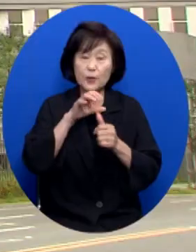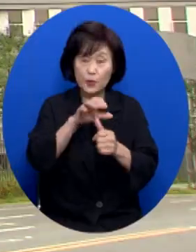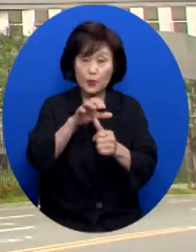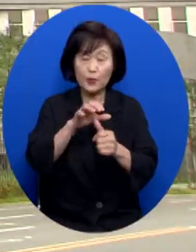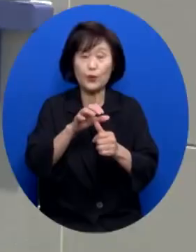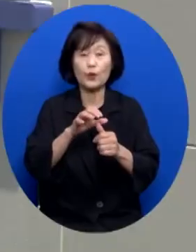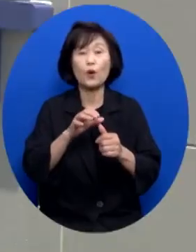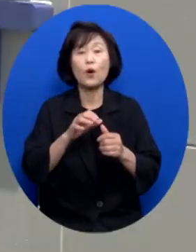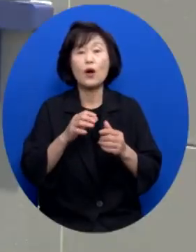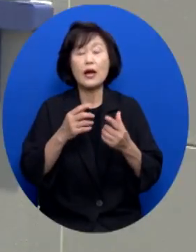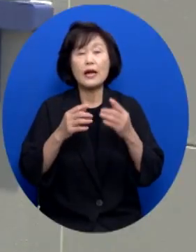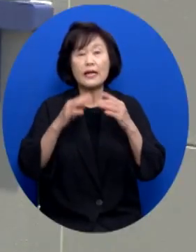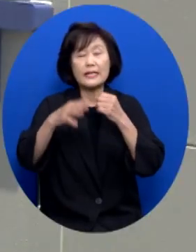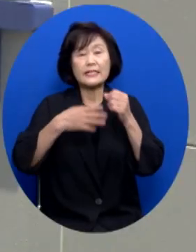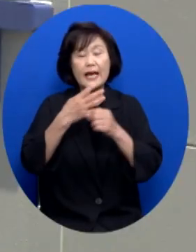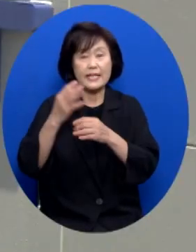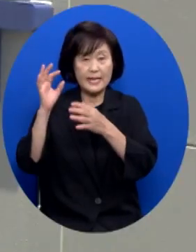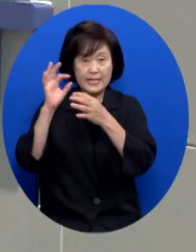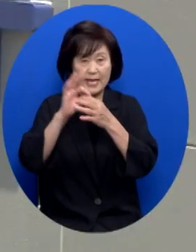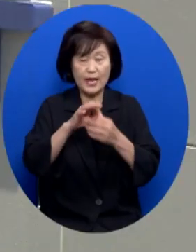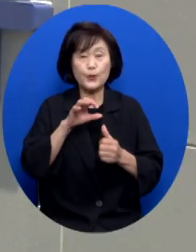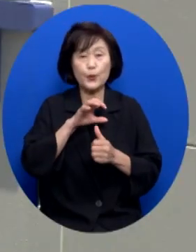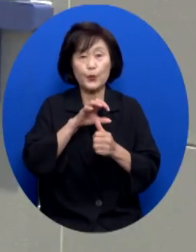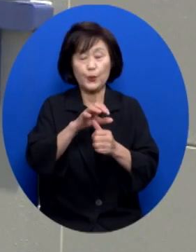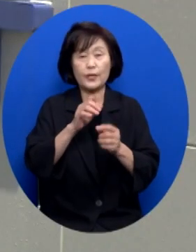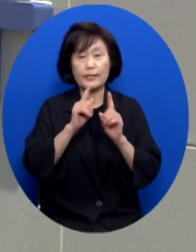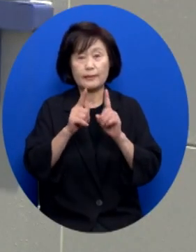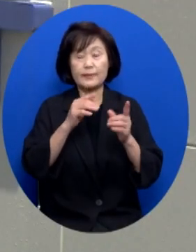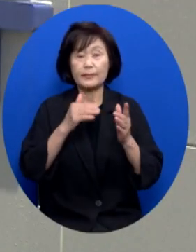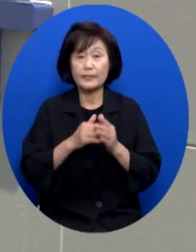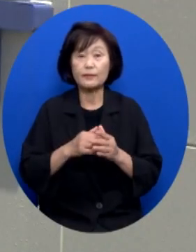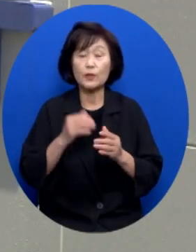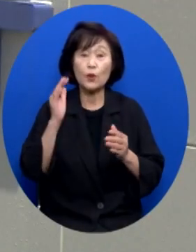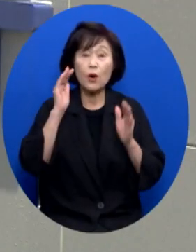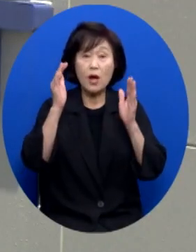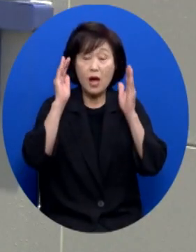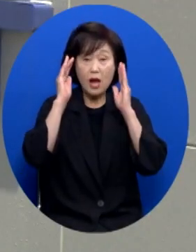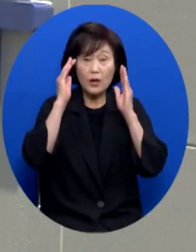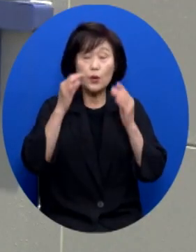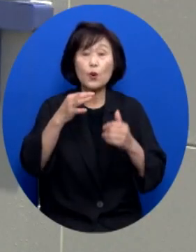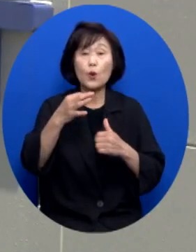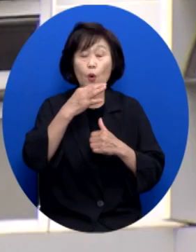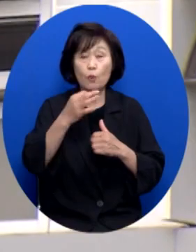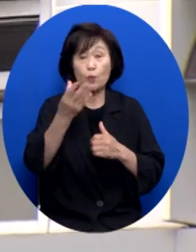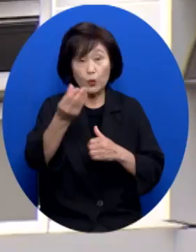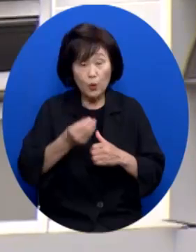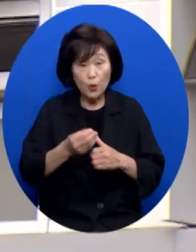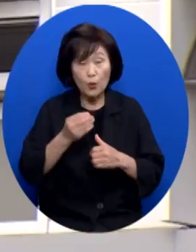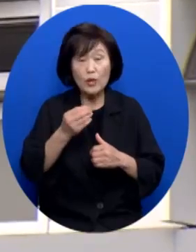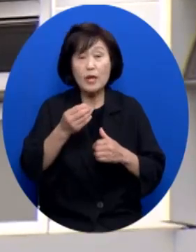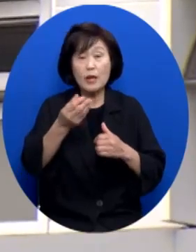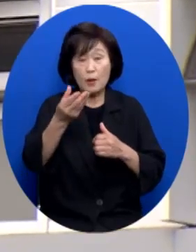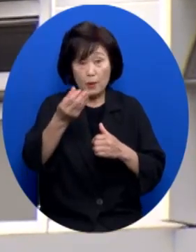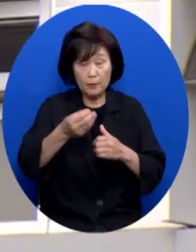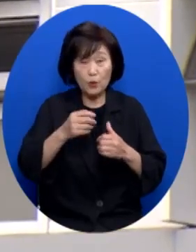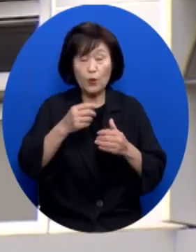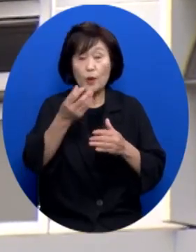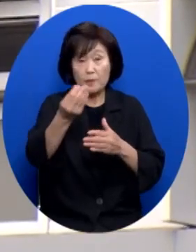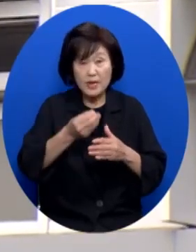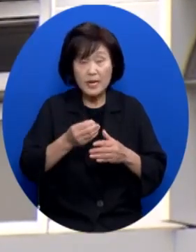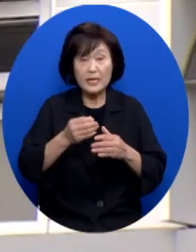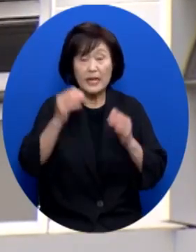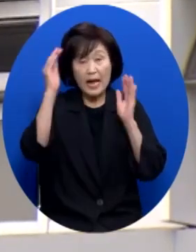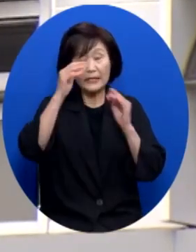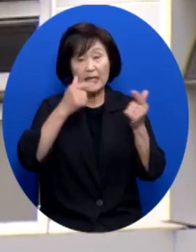대출 금리를 4년 연속 동결한다고 밝혔습니다. 또 학자금 대출이자 면제 대상을 확대한다며 올해 하반기에